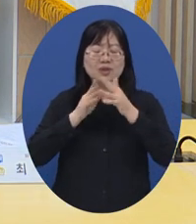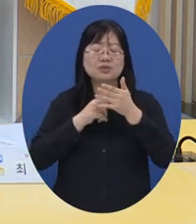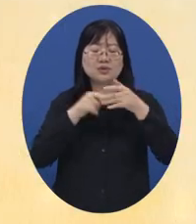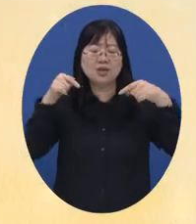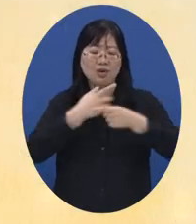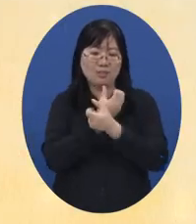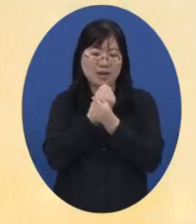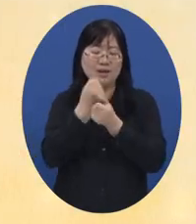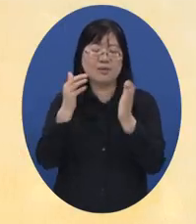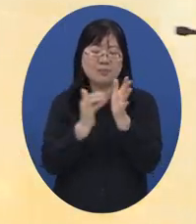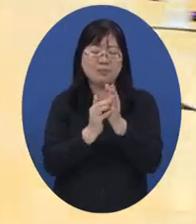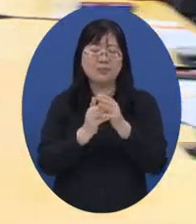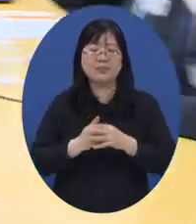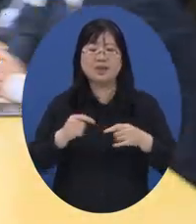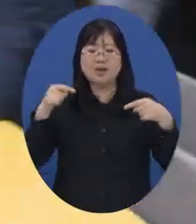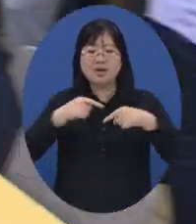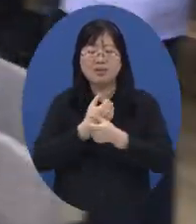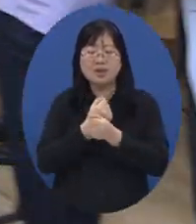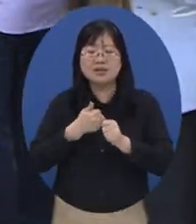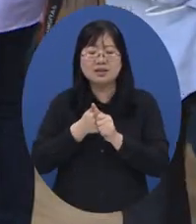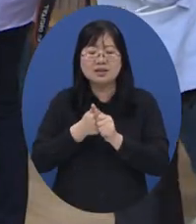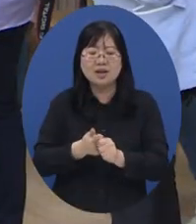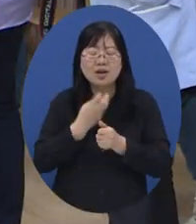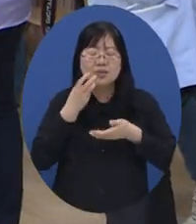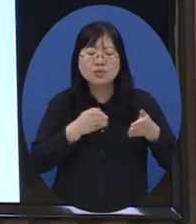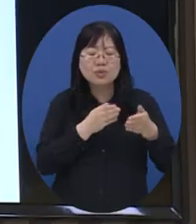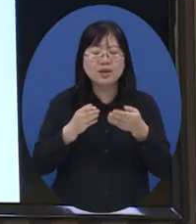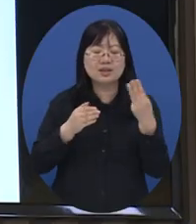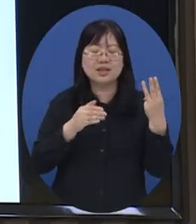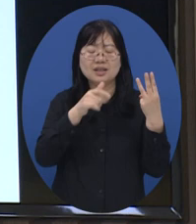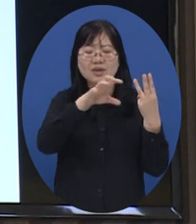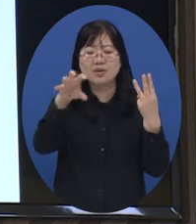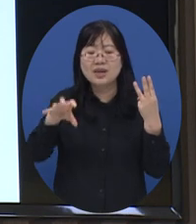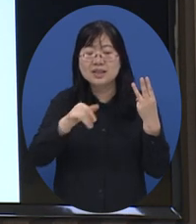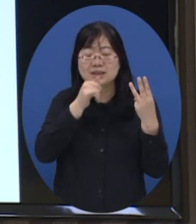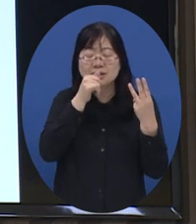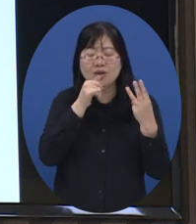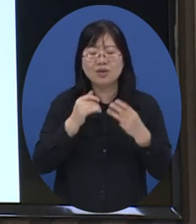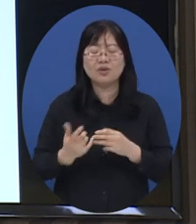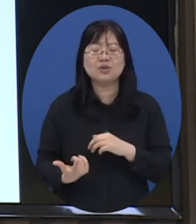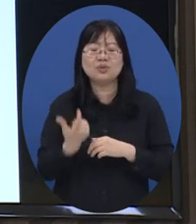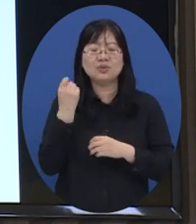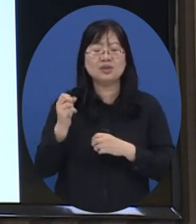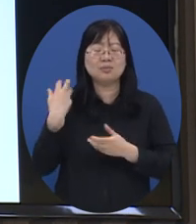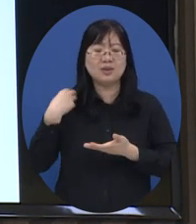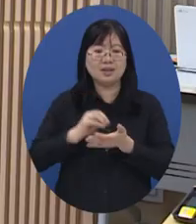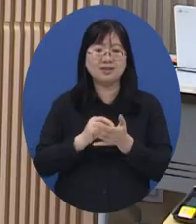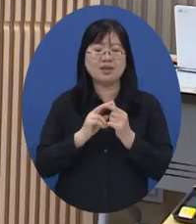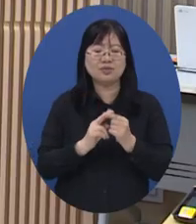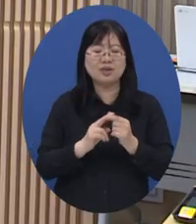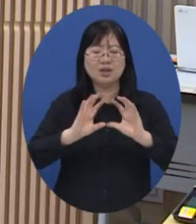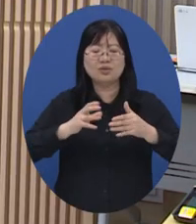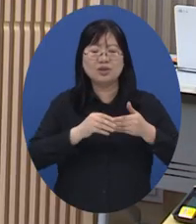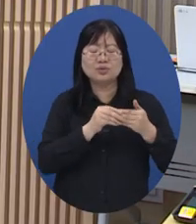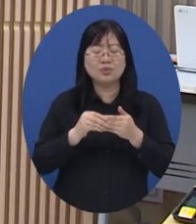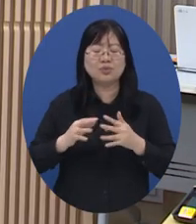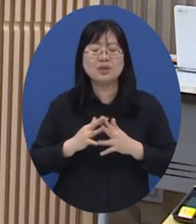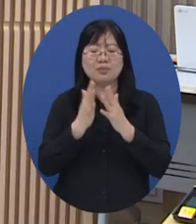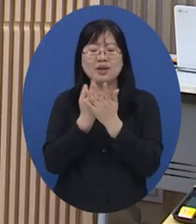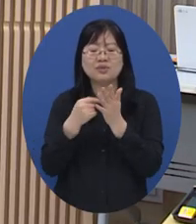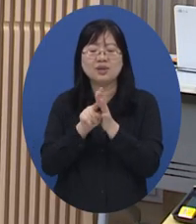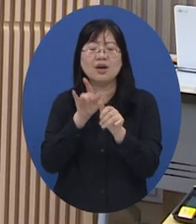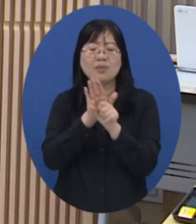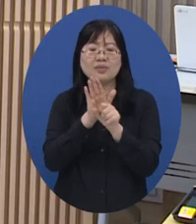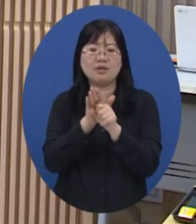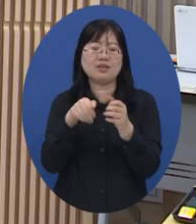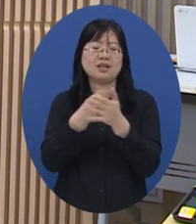체결했습니다. 협약에 따라 경기도와 3개시는 미군 공여지의 조기 반환과 국가주도 개발을 위해